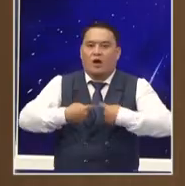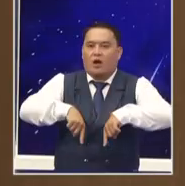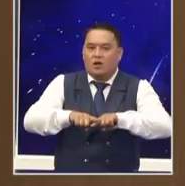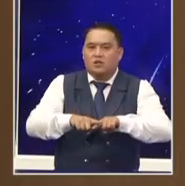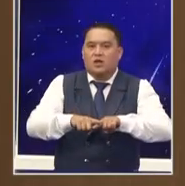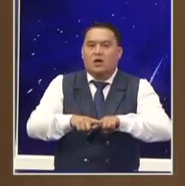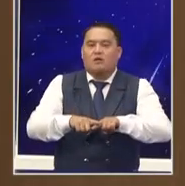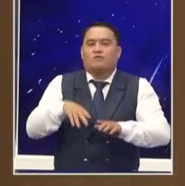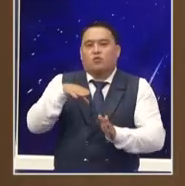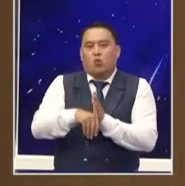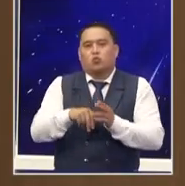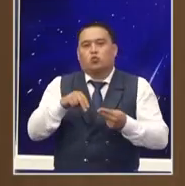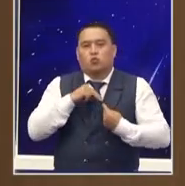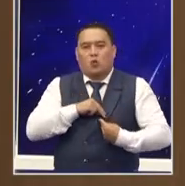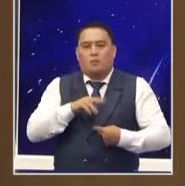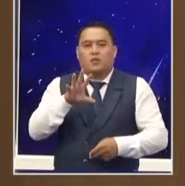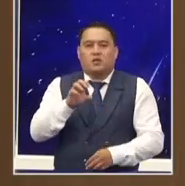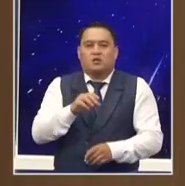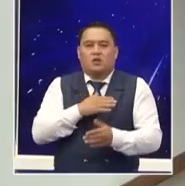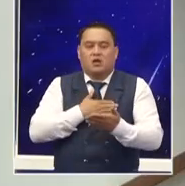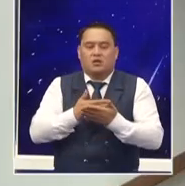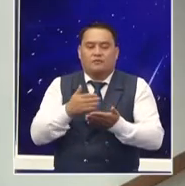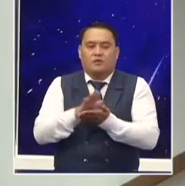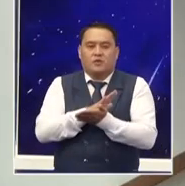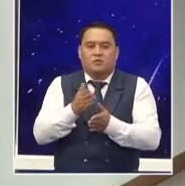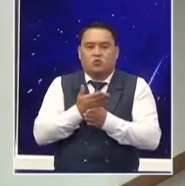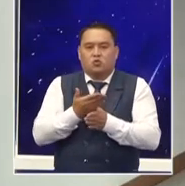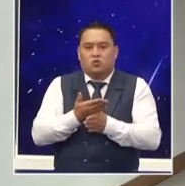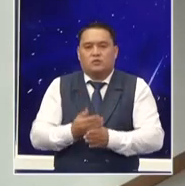организаций, в рядах которых трудится более 50 тысяч добровольцев.